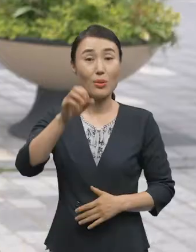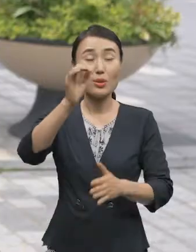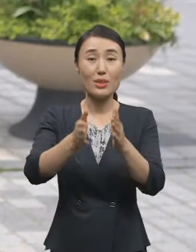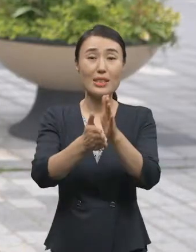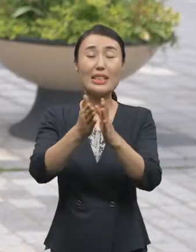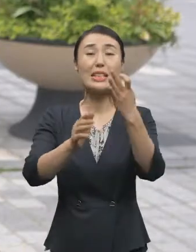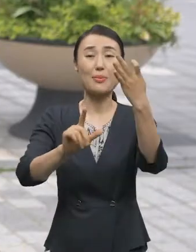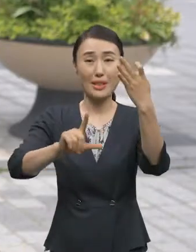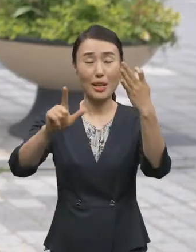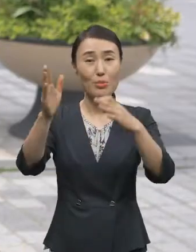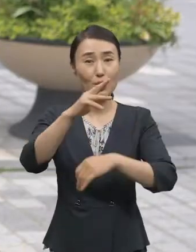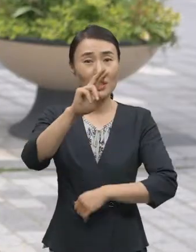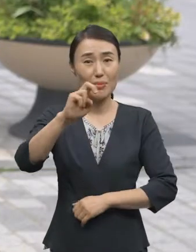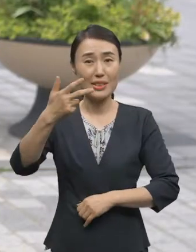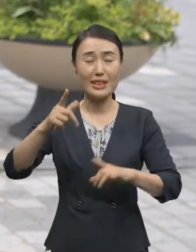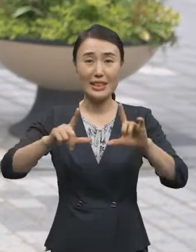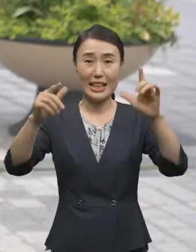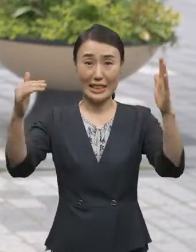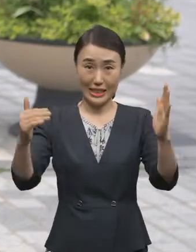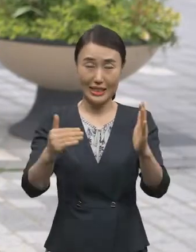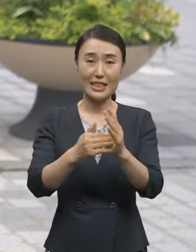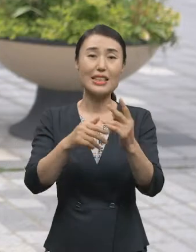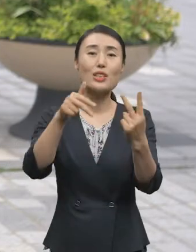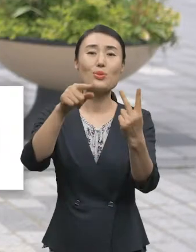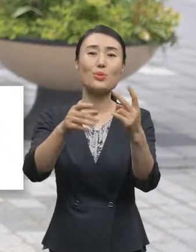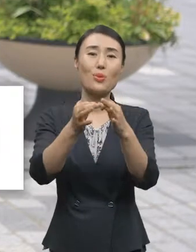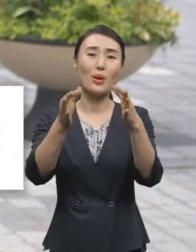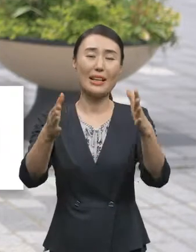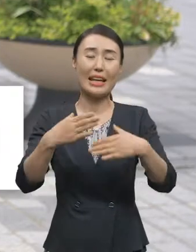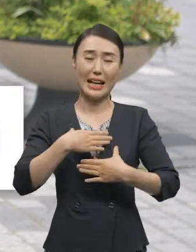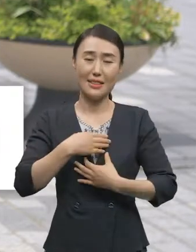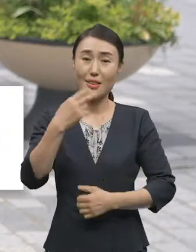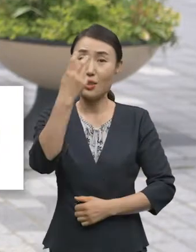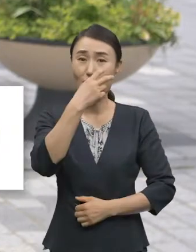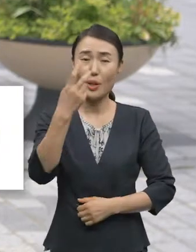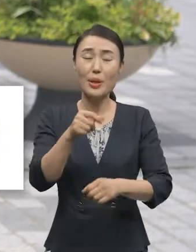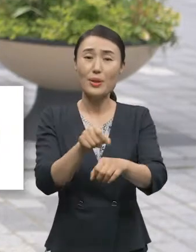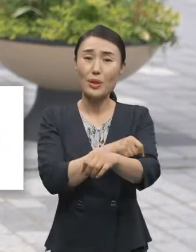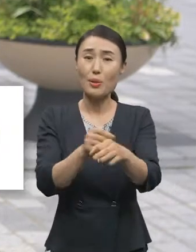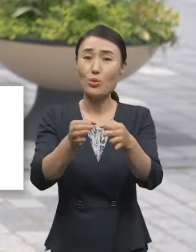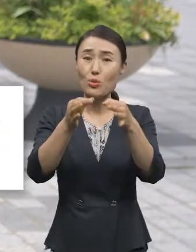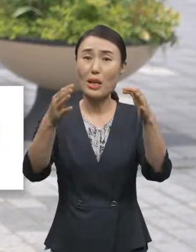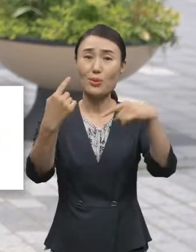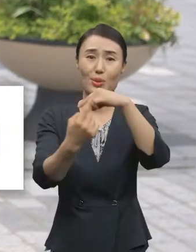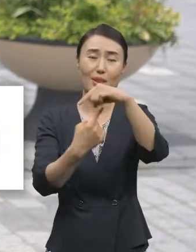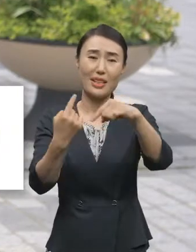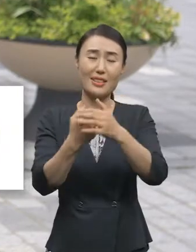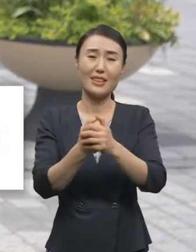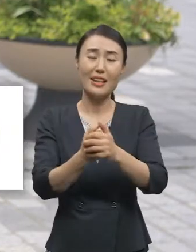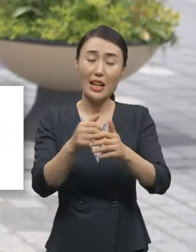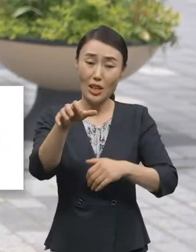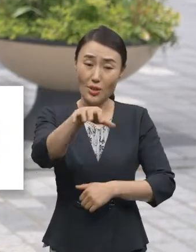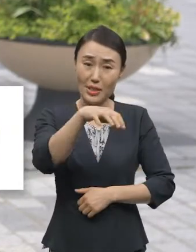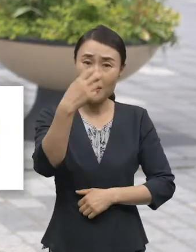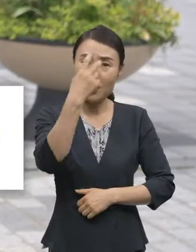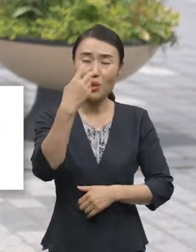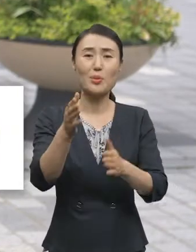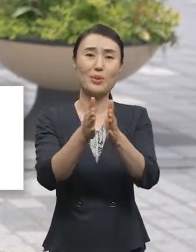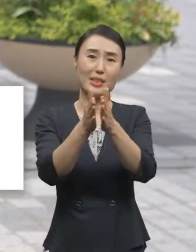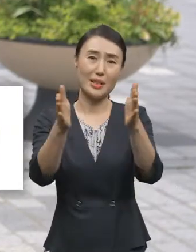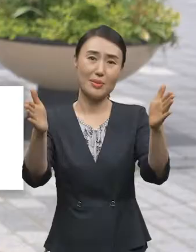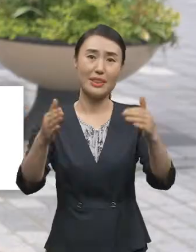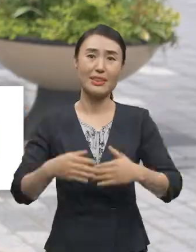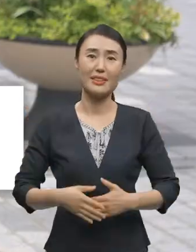관계시 가 14일부터 27일까지 2주간 안전점검 책 * 주간 을 운영해 대대적인 현장 점검에